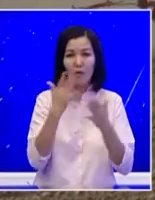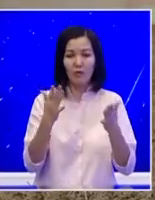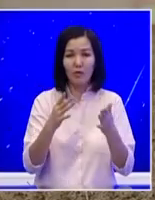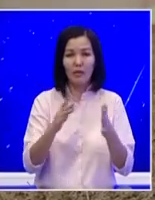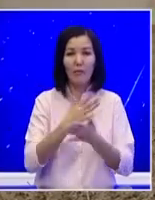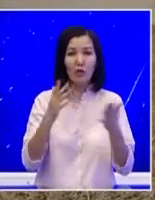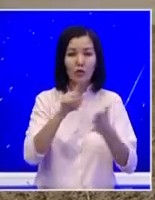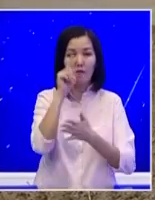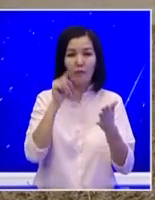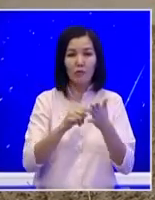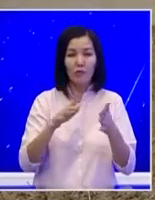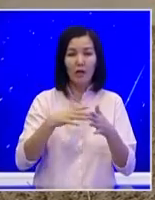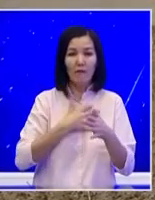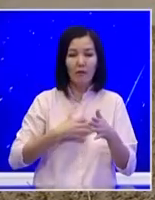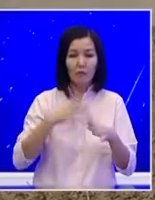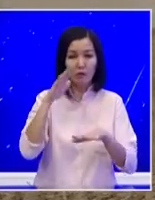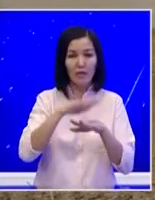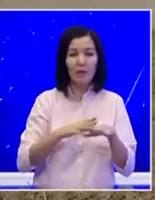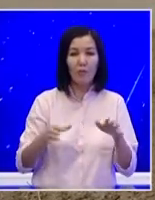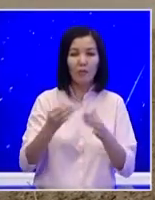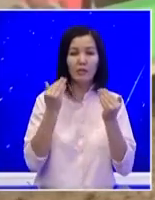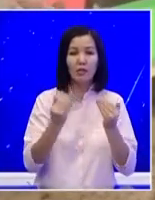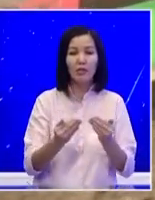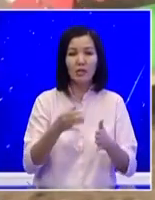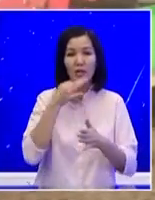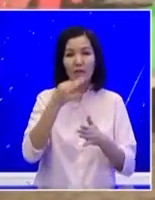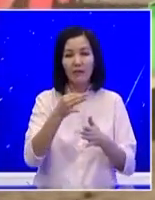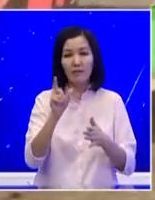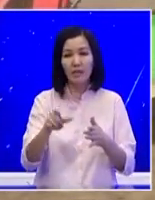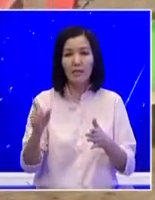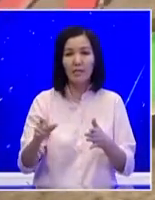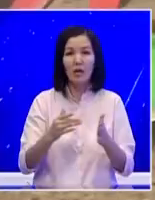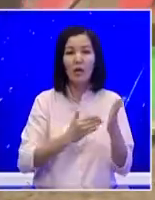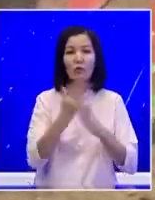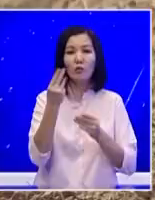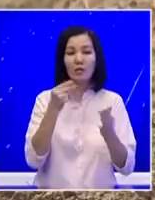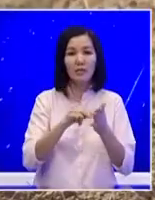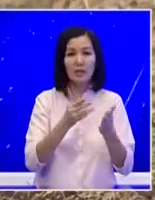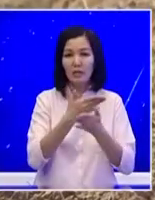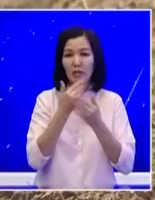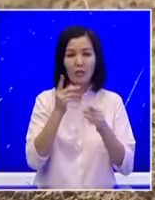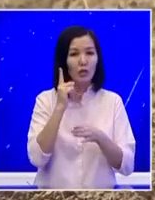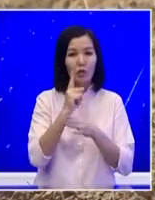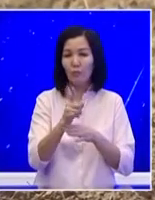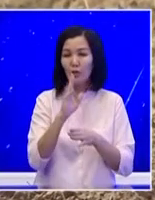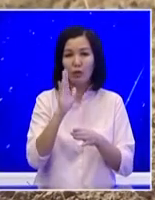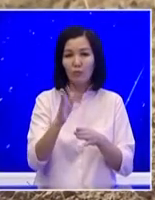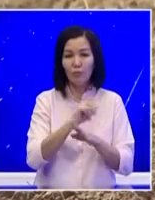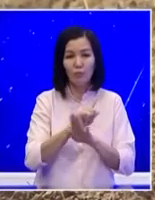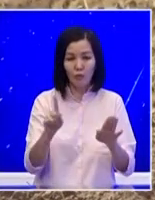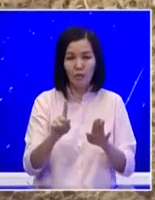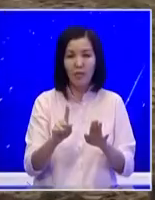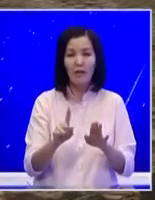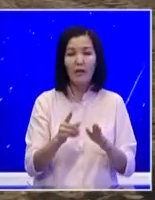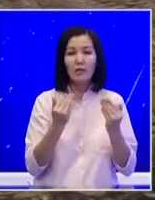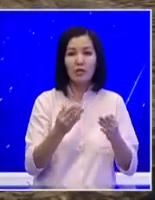вопрос, волнующий акима области. Сейчас, когда ложили ответственные лица, роста цен нет и не будет. Для этого из